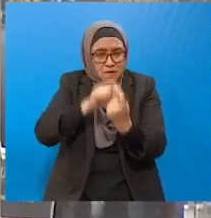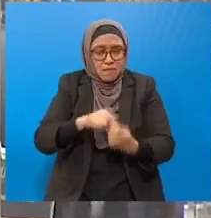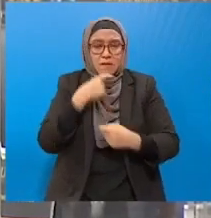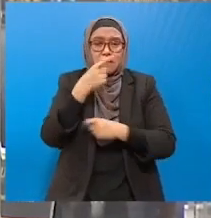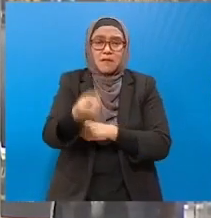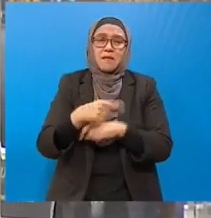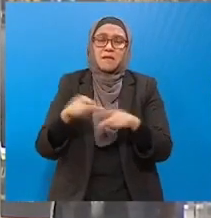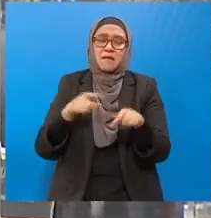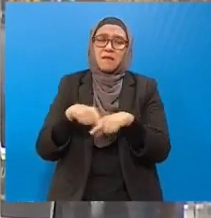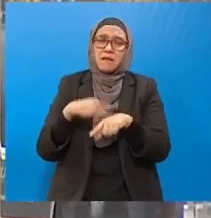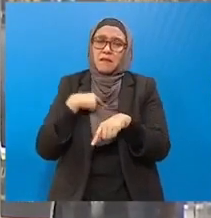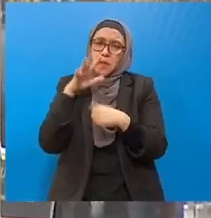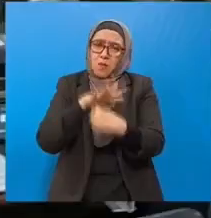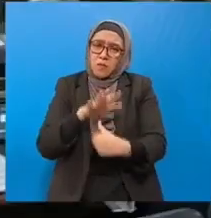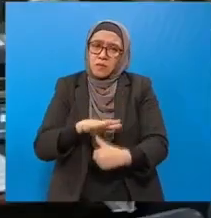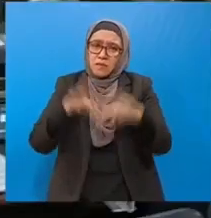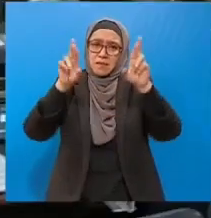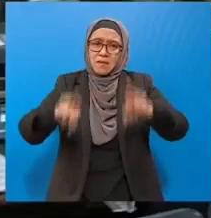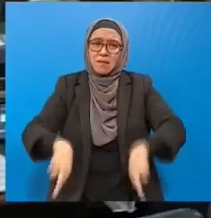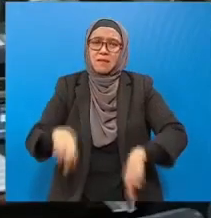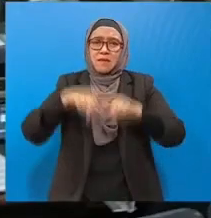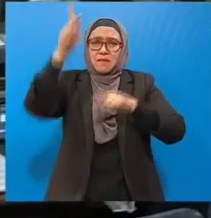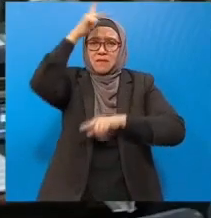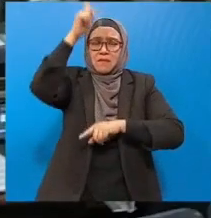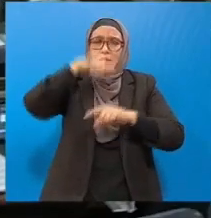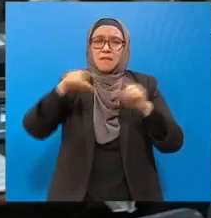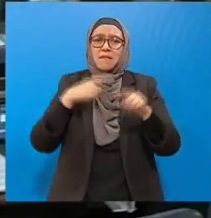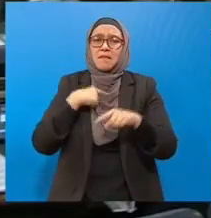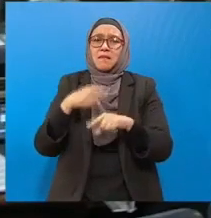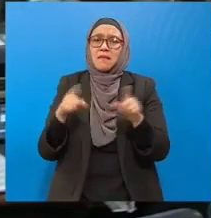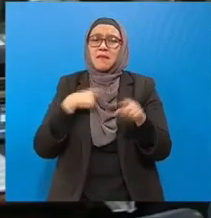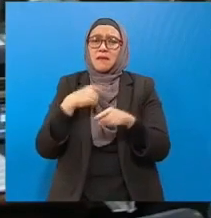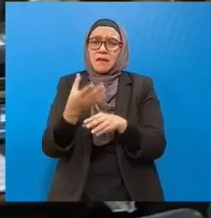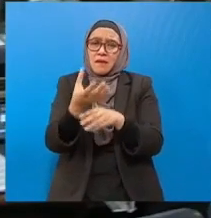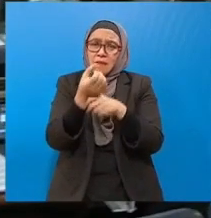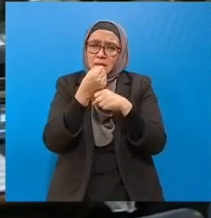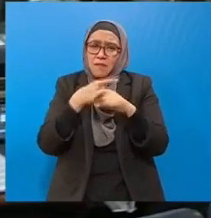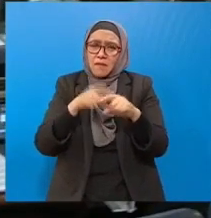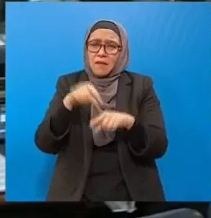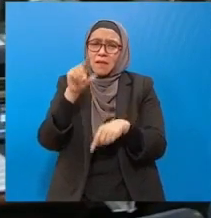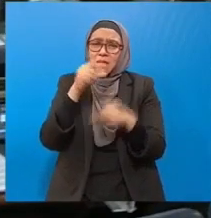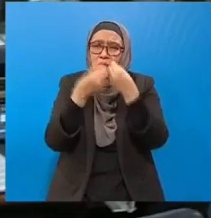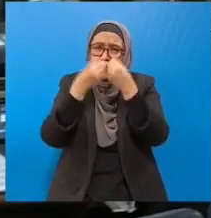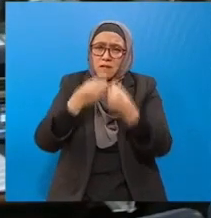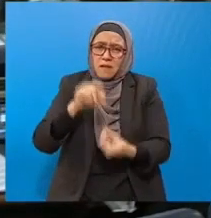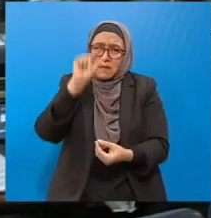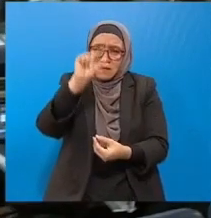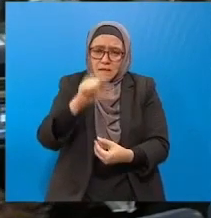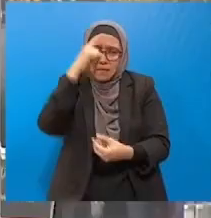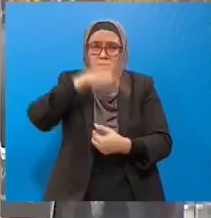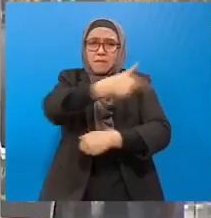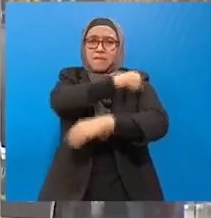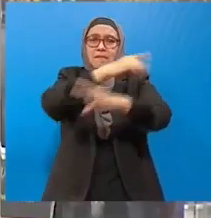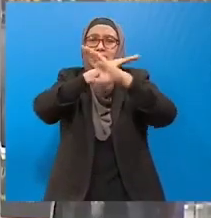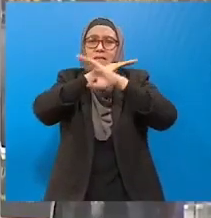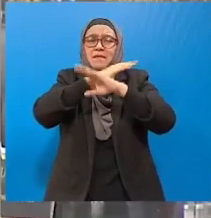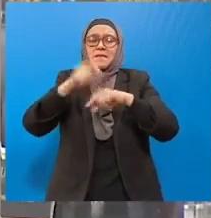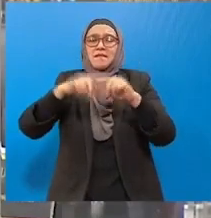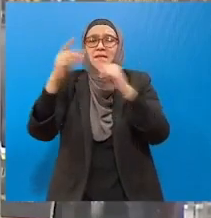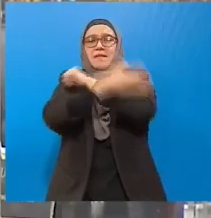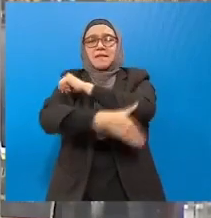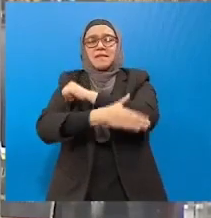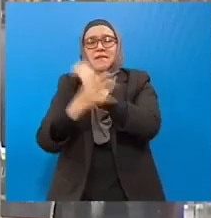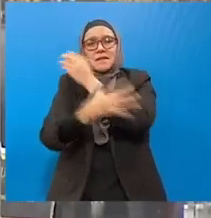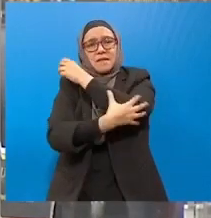yang rendah ratusan penemu vaksin vaksin dikaitkan bulan yang Negeri paling miskin di klik perlu saya tegaskan sebagai ketua